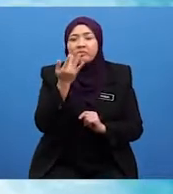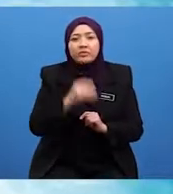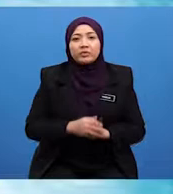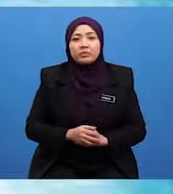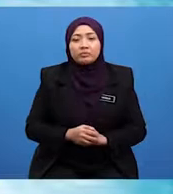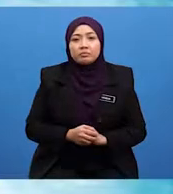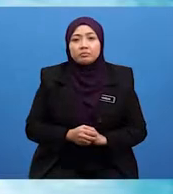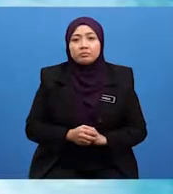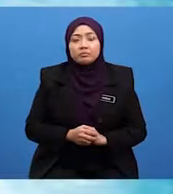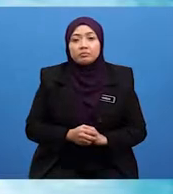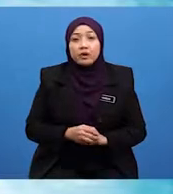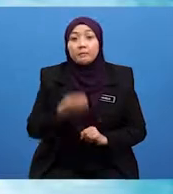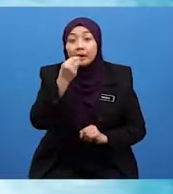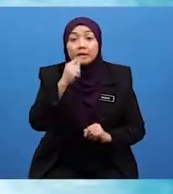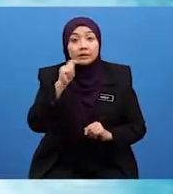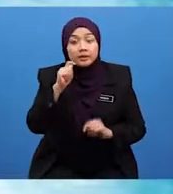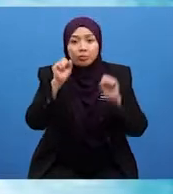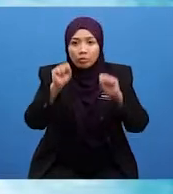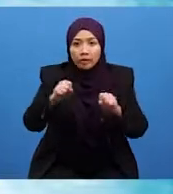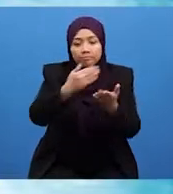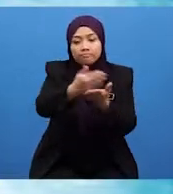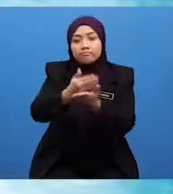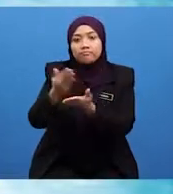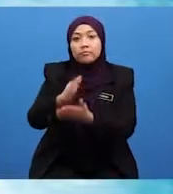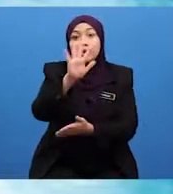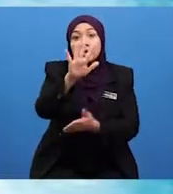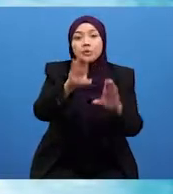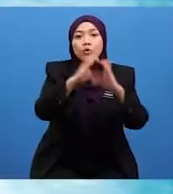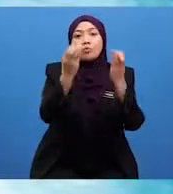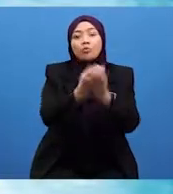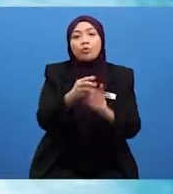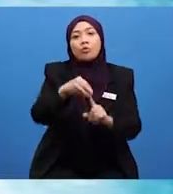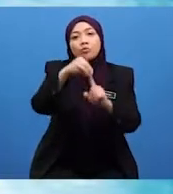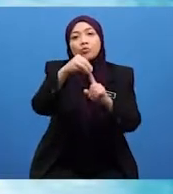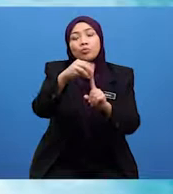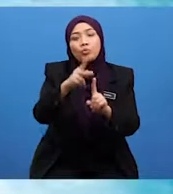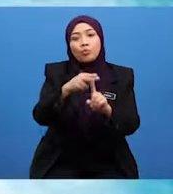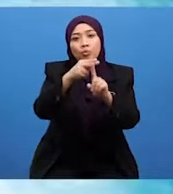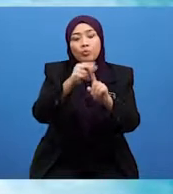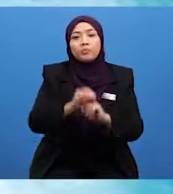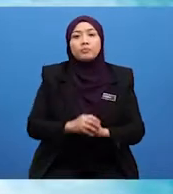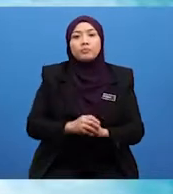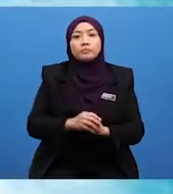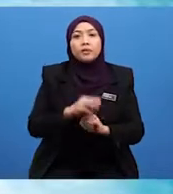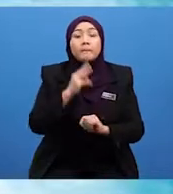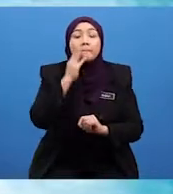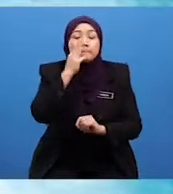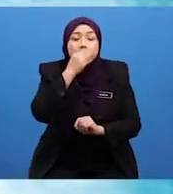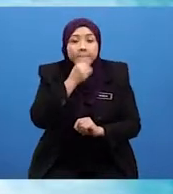Murid-murid, rasa makanan tadi boleh dibahagikan kepada 5 kumpulan utama, iaitu manis,